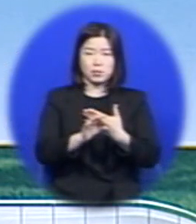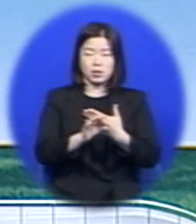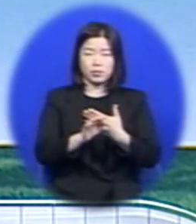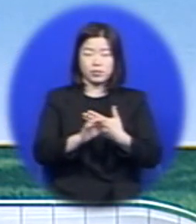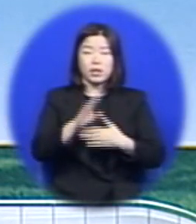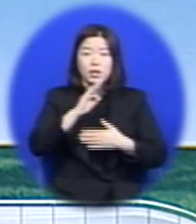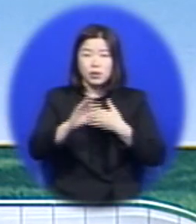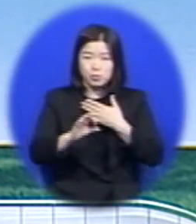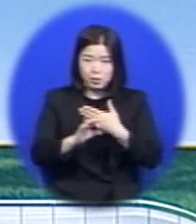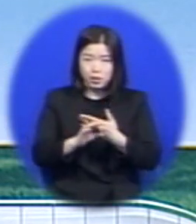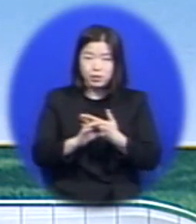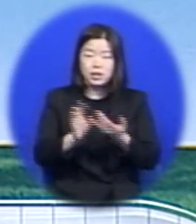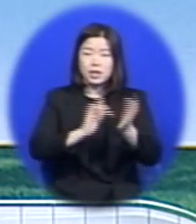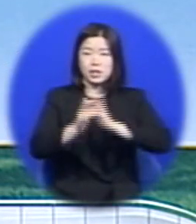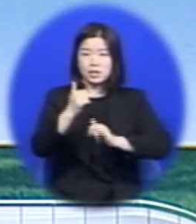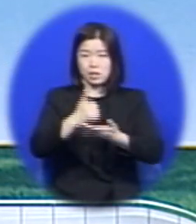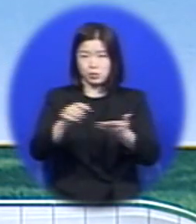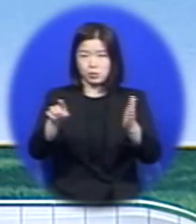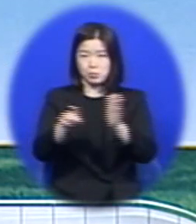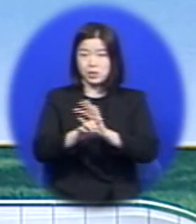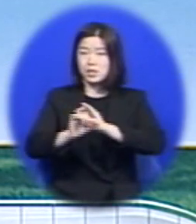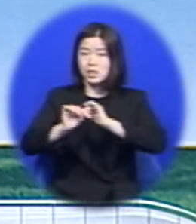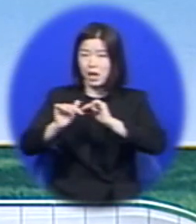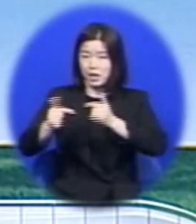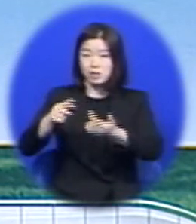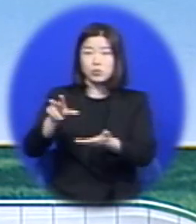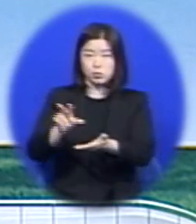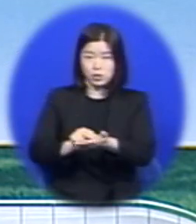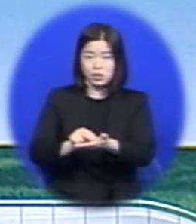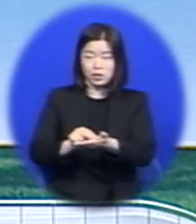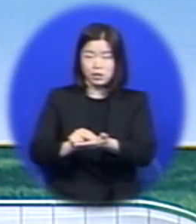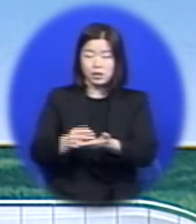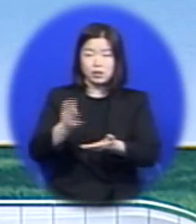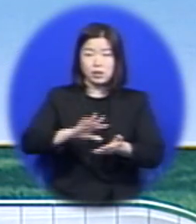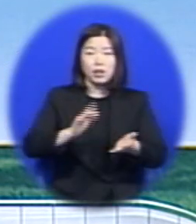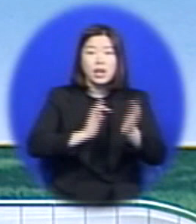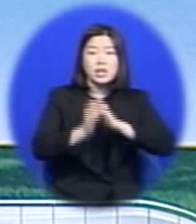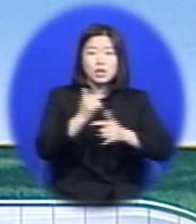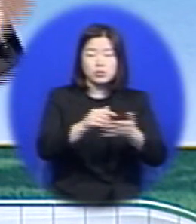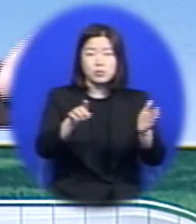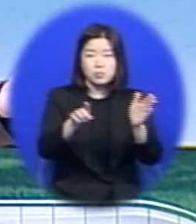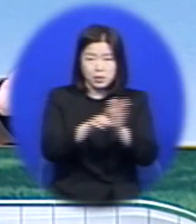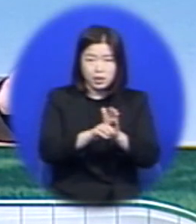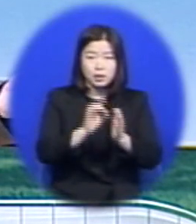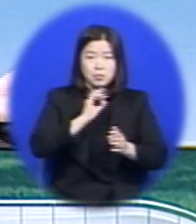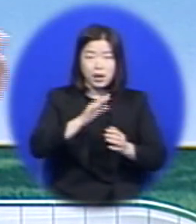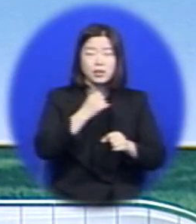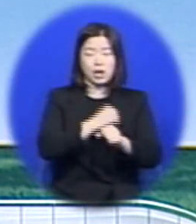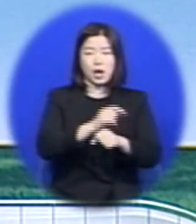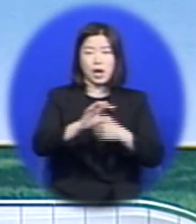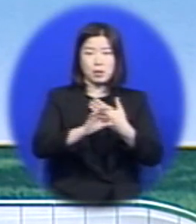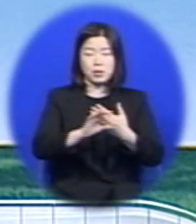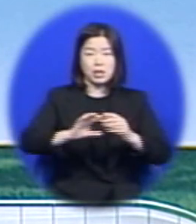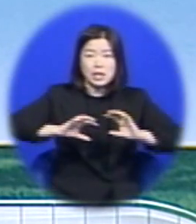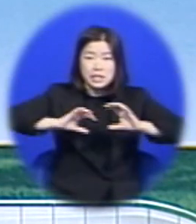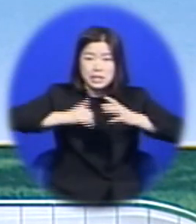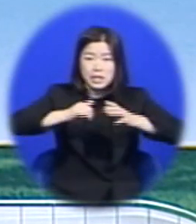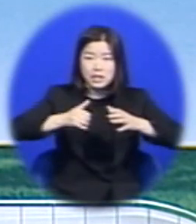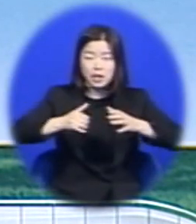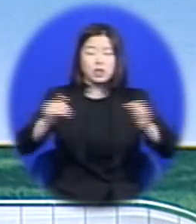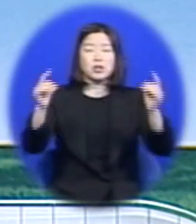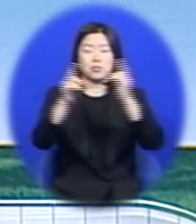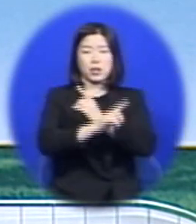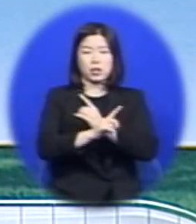그러면 예수 믿지 않아서 문제지 예수를 믿기만 하면 세상이 다 변화될 것이라고 확신하게 되는